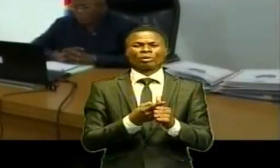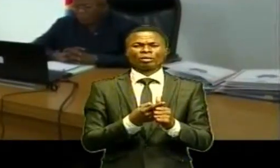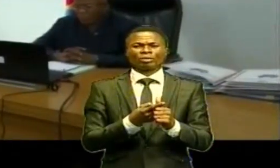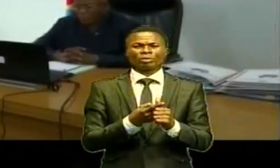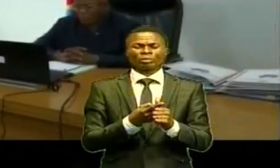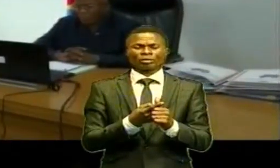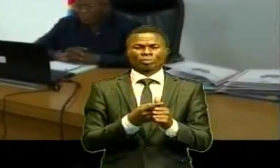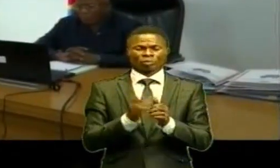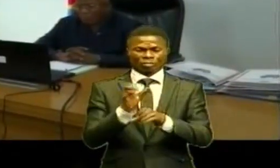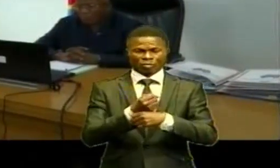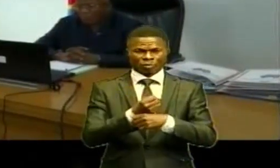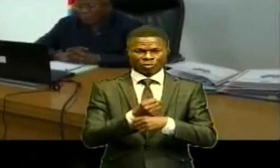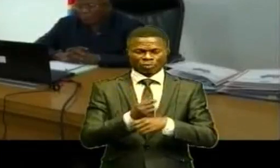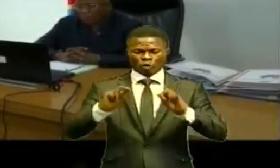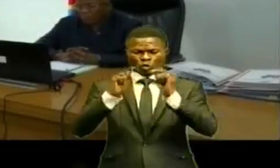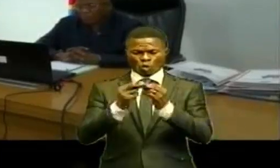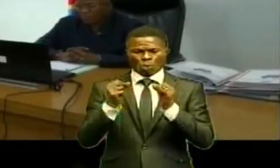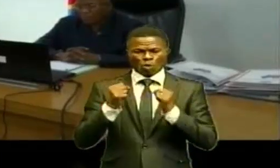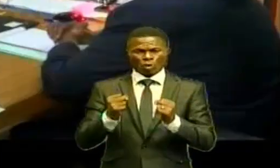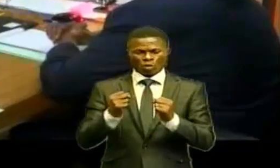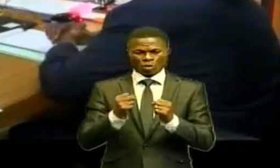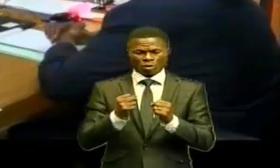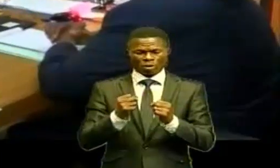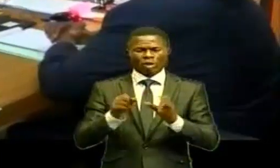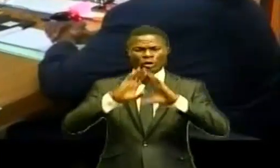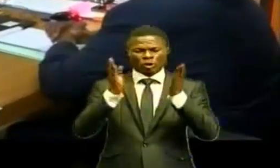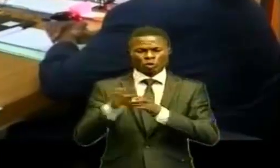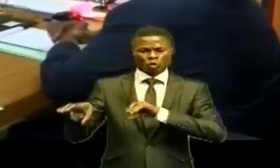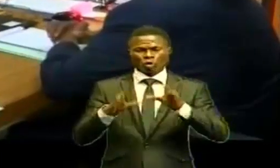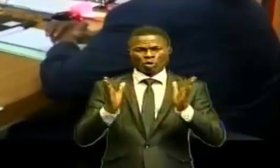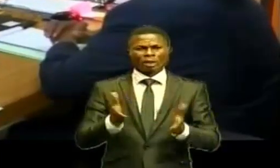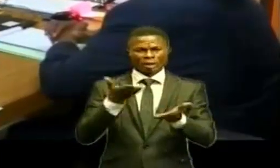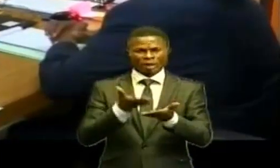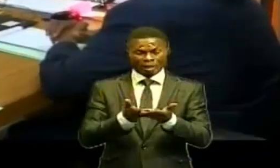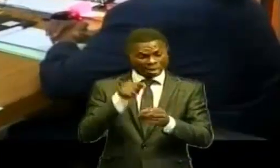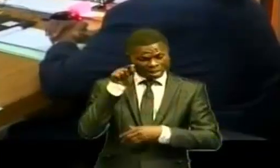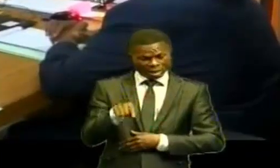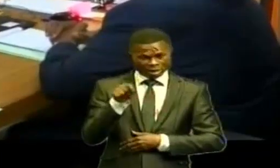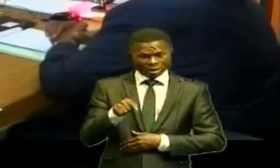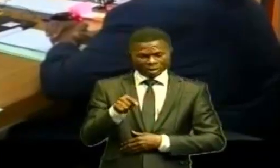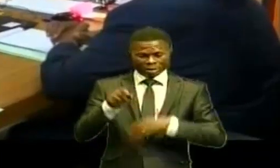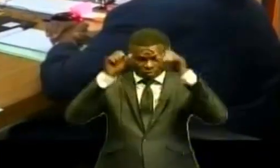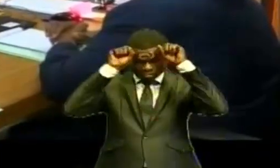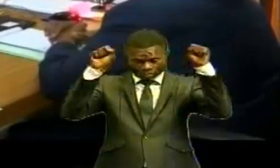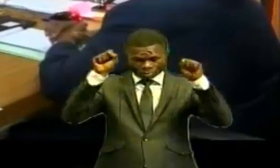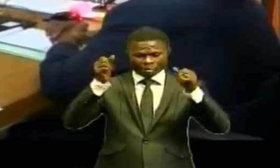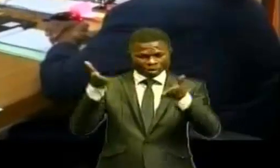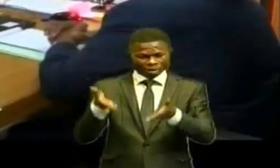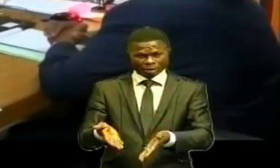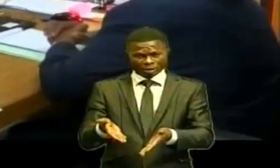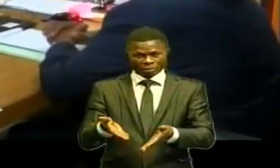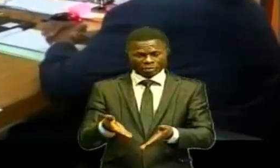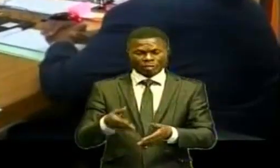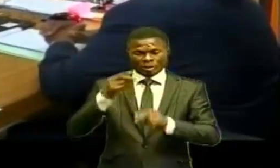la mise en place d'une task force composée de tous les acteurs, parmi lesquels la présidence de la République,